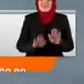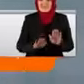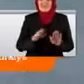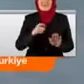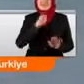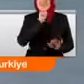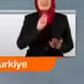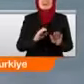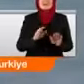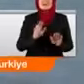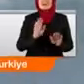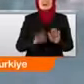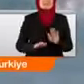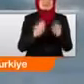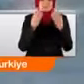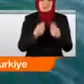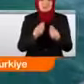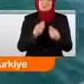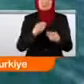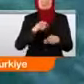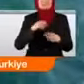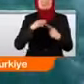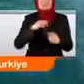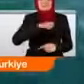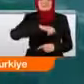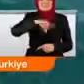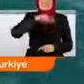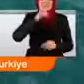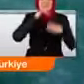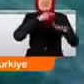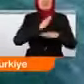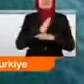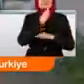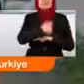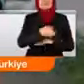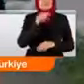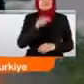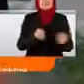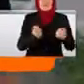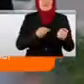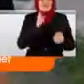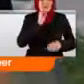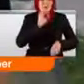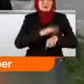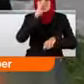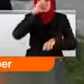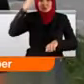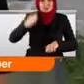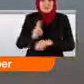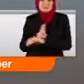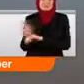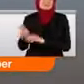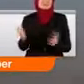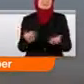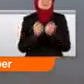rıhtımdan denize uçtu şoför suya gömülen aracın camından sonunda çıkarak Hayata tutundu bir anda tam gaz da yere